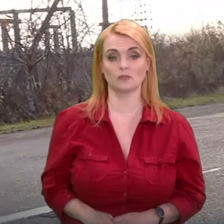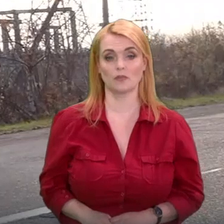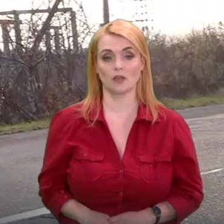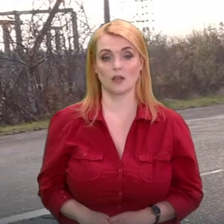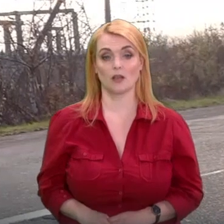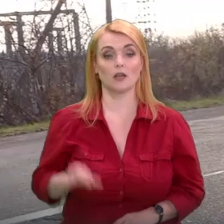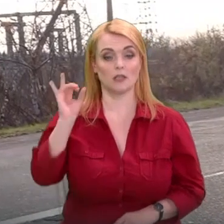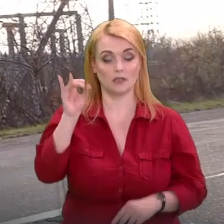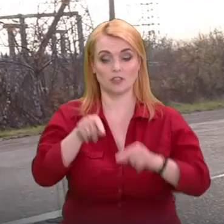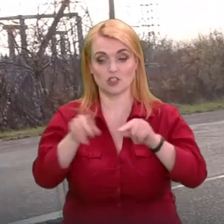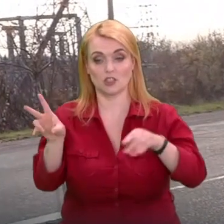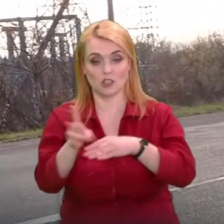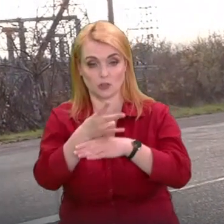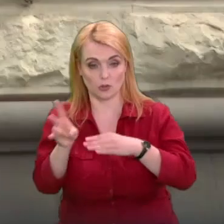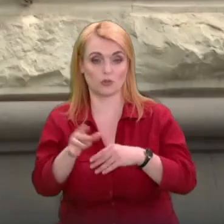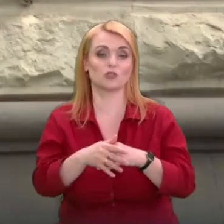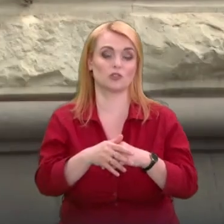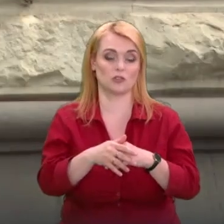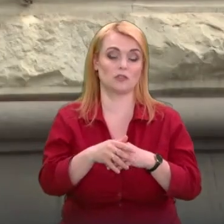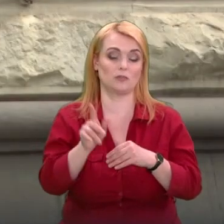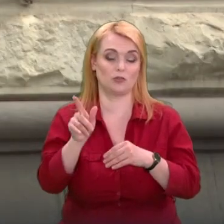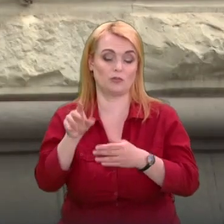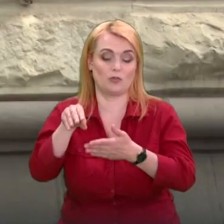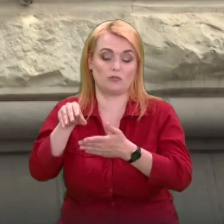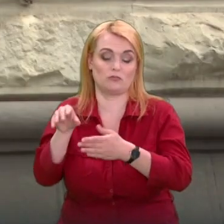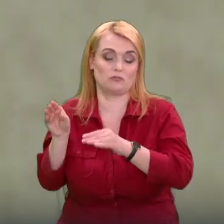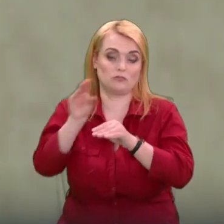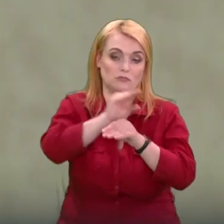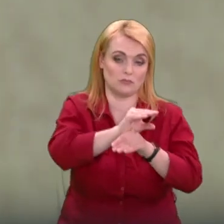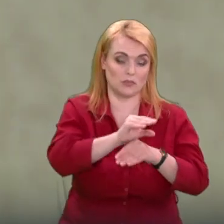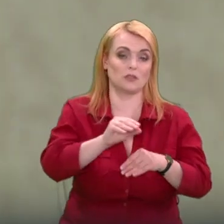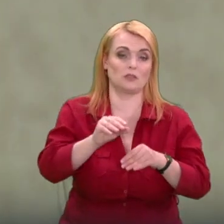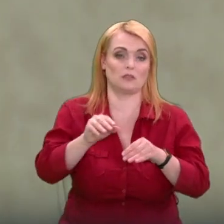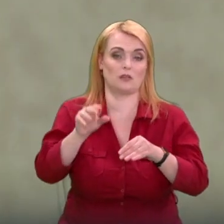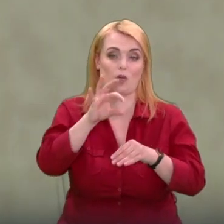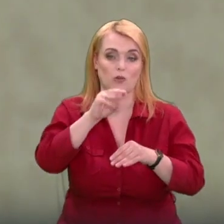Consumul în orele de vârf va fi acoperit din achiziții de pe bursa OPECOM.